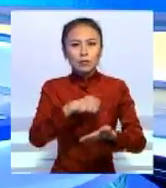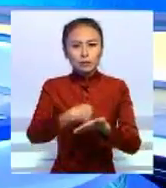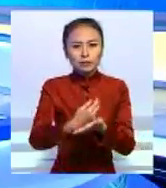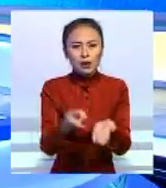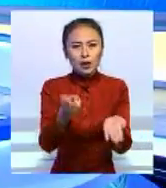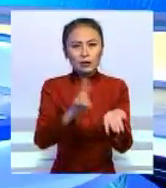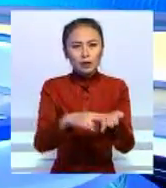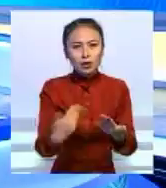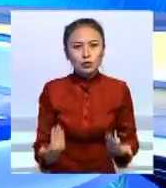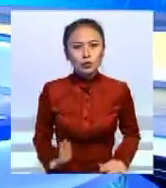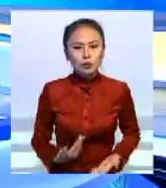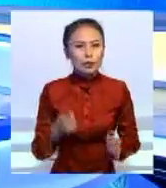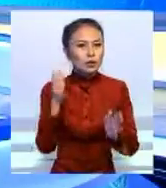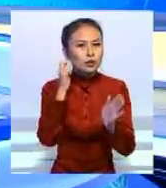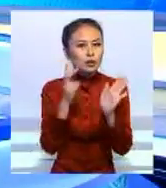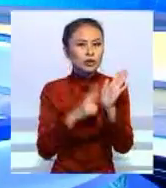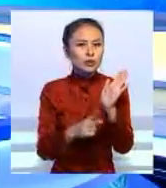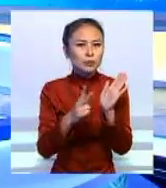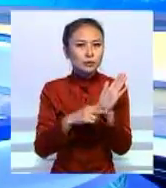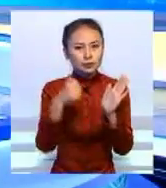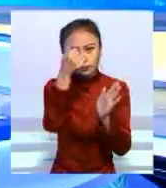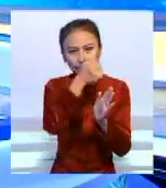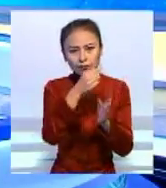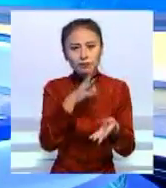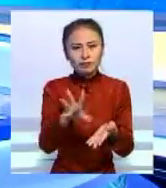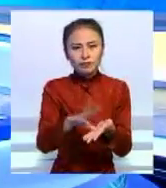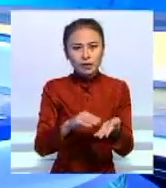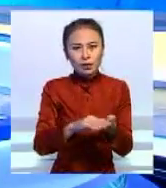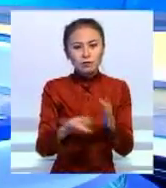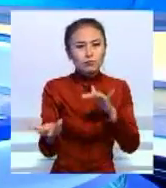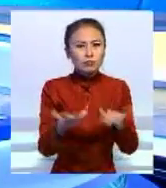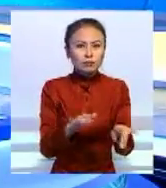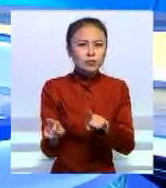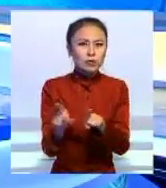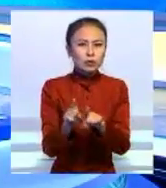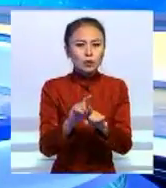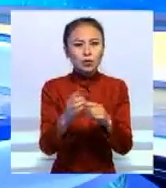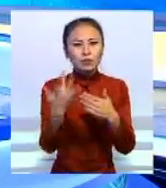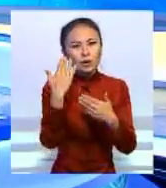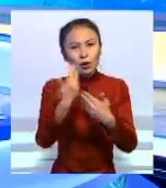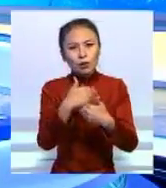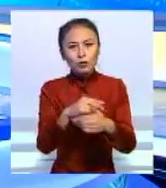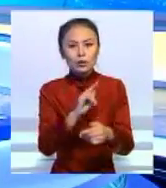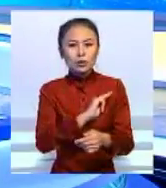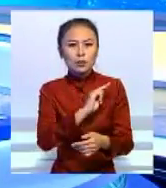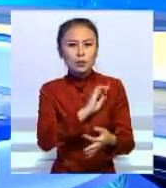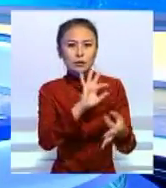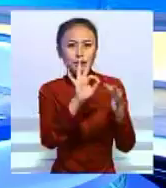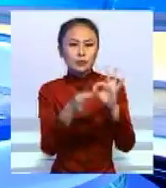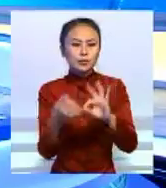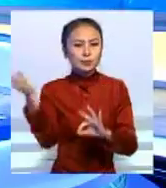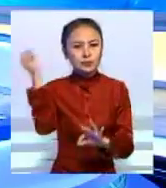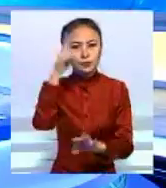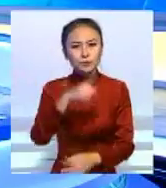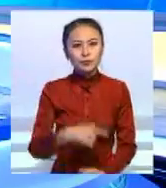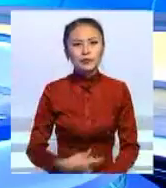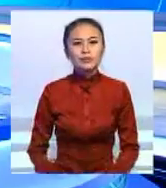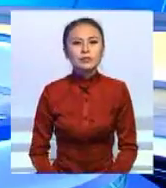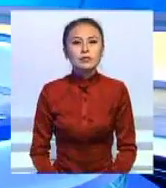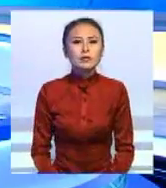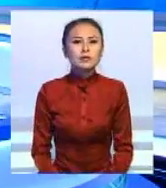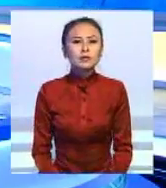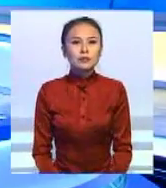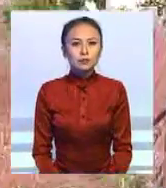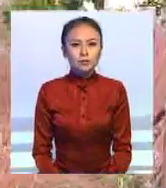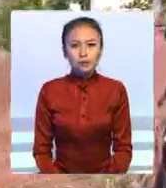қалған. Жасы 70-ке келген қария әлі тың. Шаруашылығын дөңгелетіп, қонағын күтіп, тірлігін жасап отыр. Тақырыпты осы өңірдегі тілшіміз